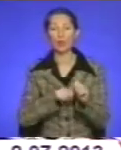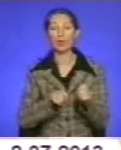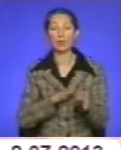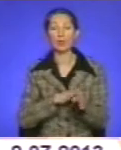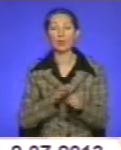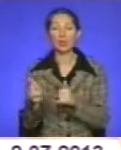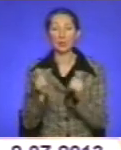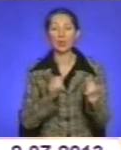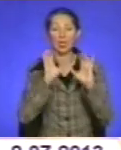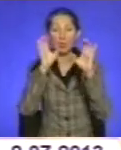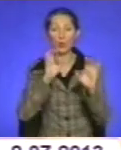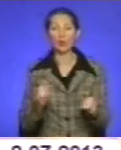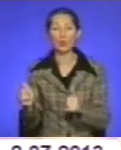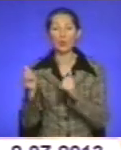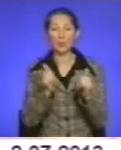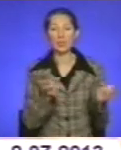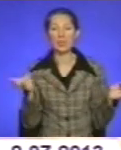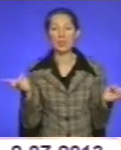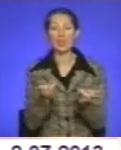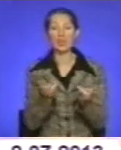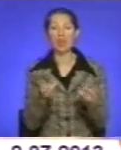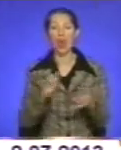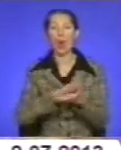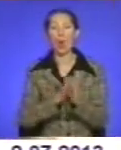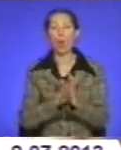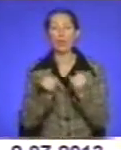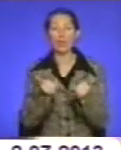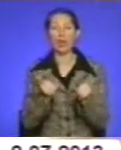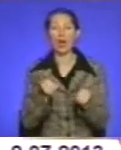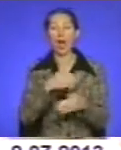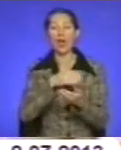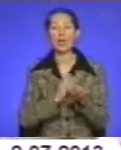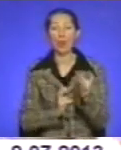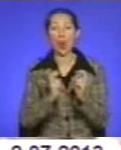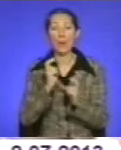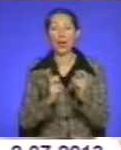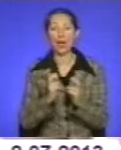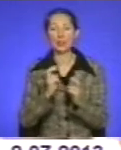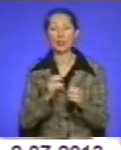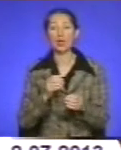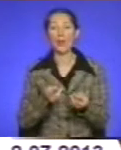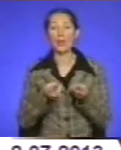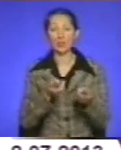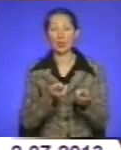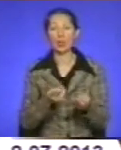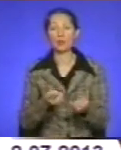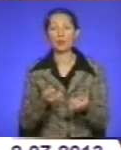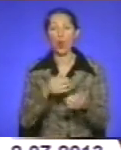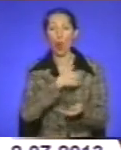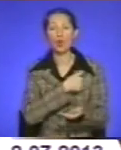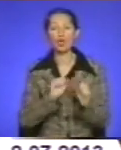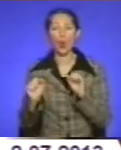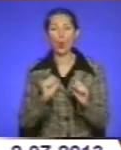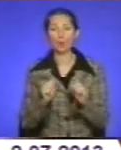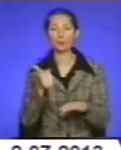Забезпечити належні умови для створення в Україні сучасних хлібопекарських підприємств хоче уряд. Прем'єр Микола Азаров доручив профільним